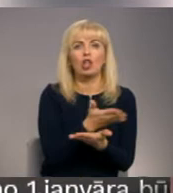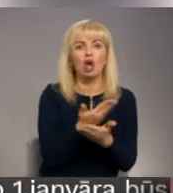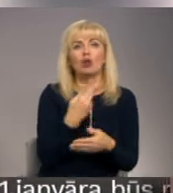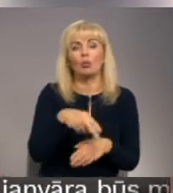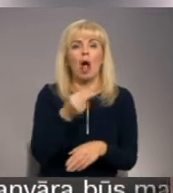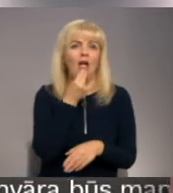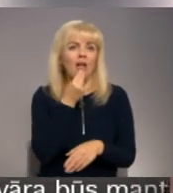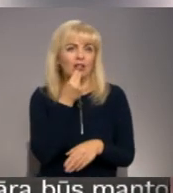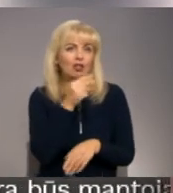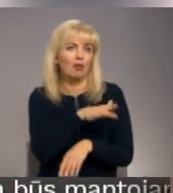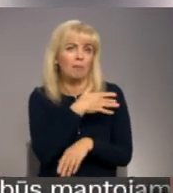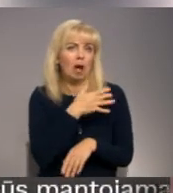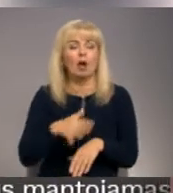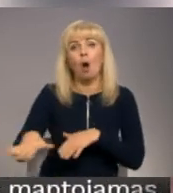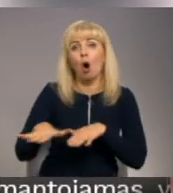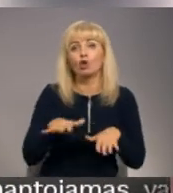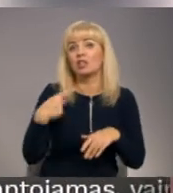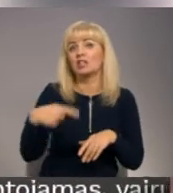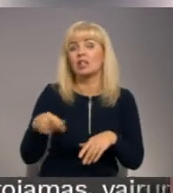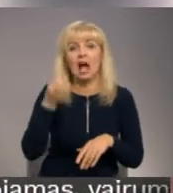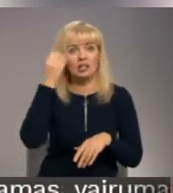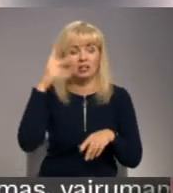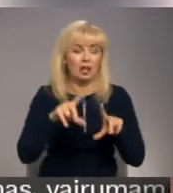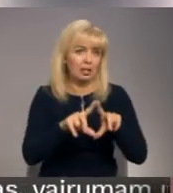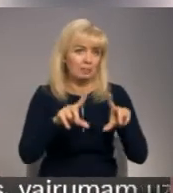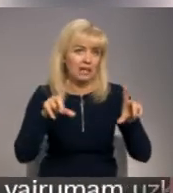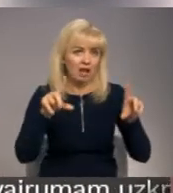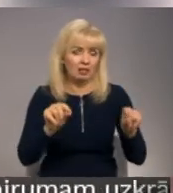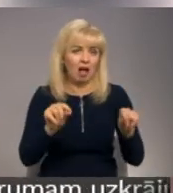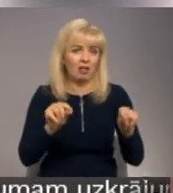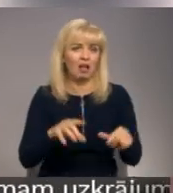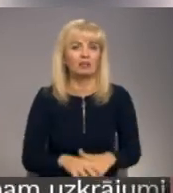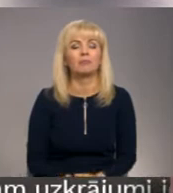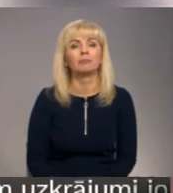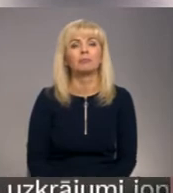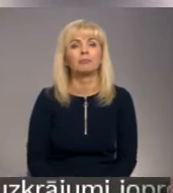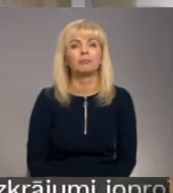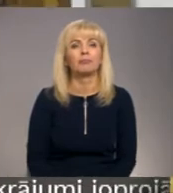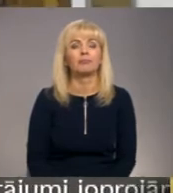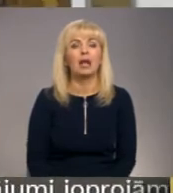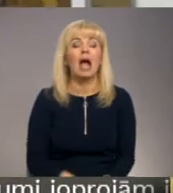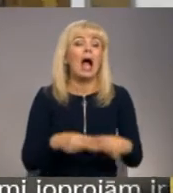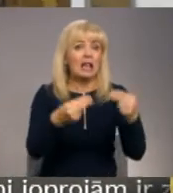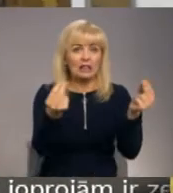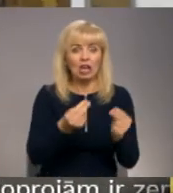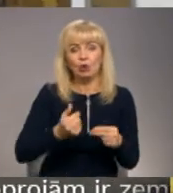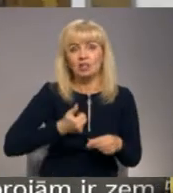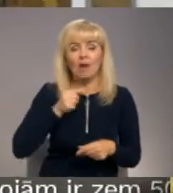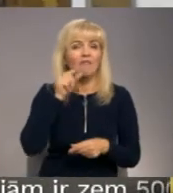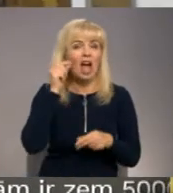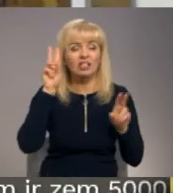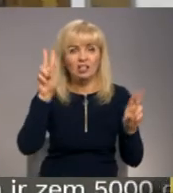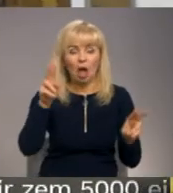pakalpojuma organizēšanas citās izglītības iestādēs. Vairāk stāsta Vidzemes televīzija. Līgums ar SIA vectēvs